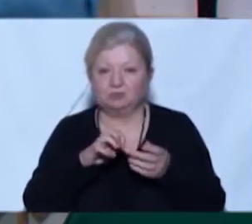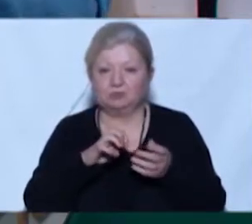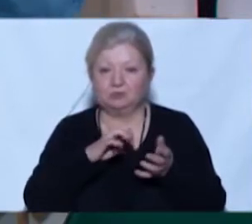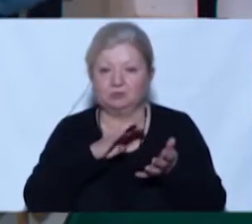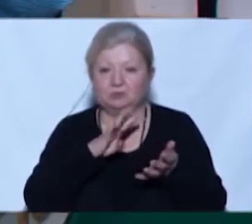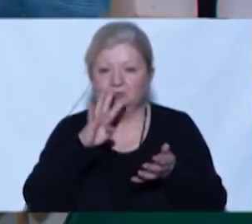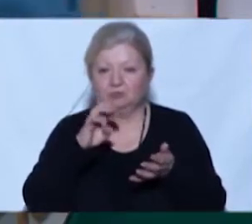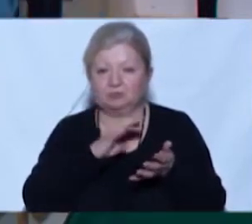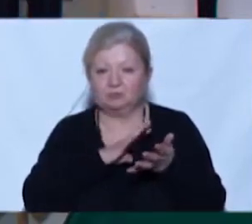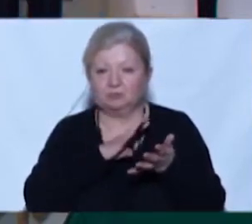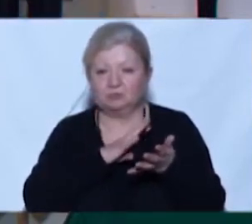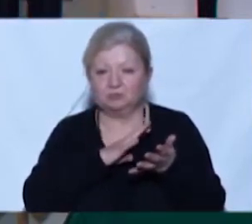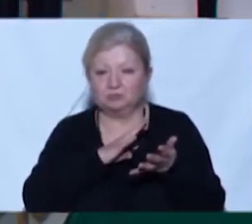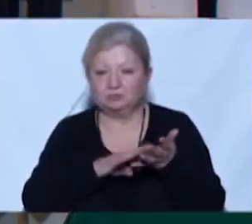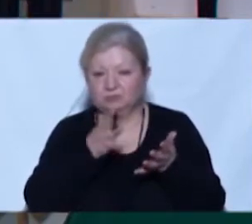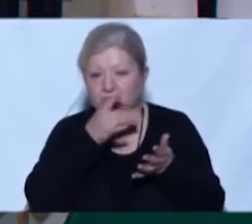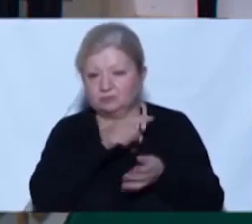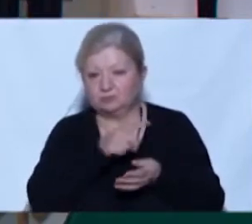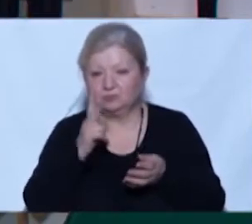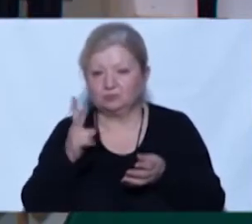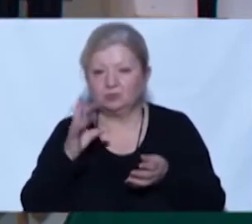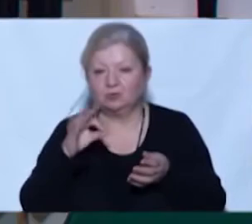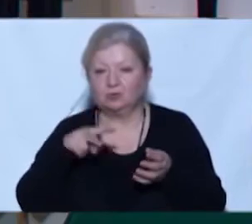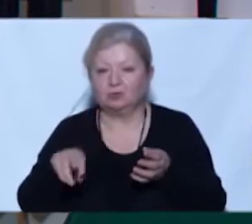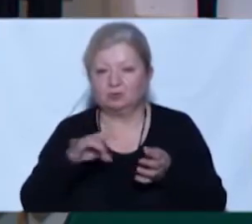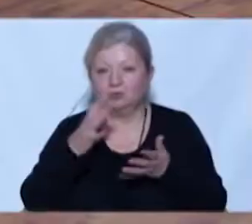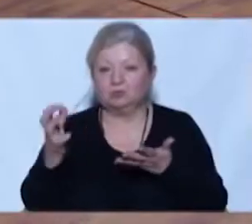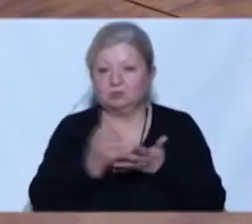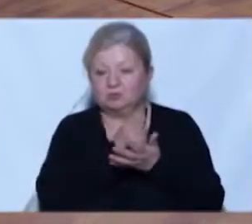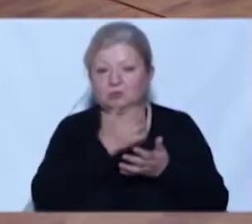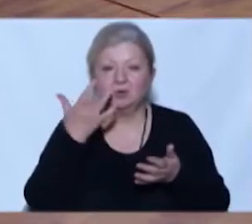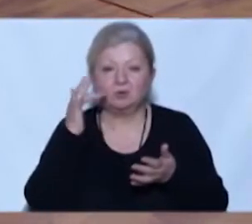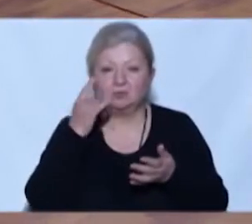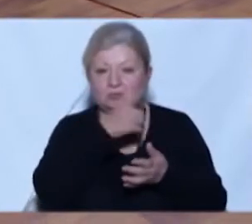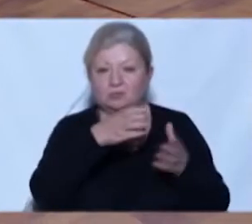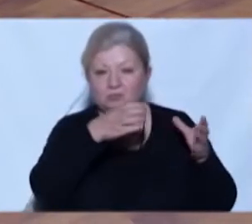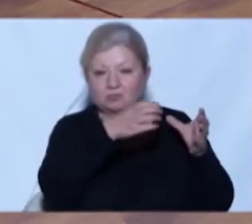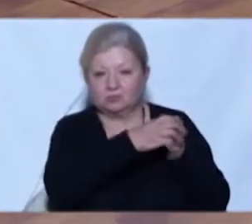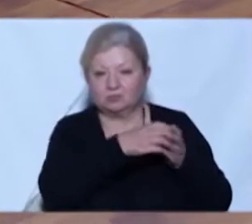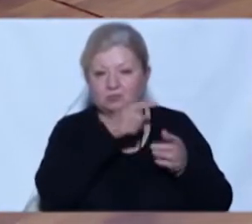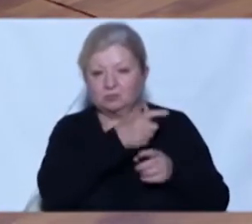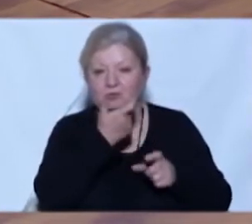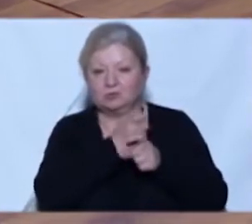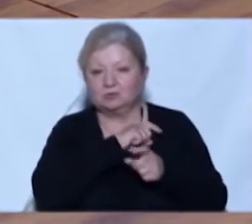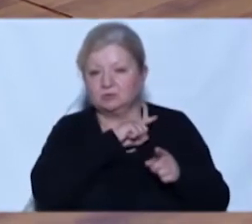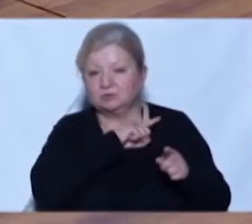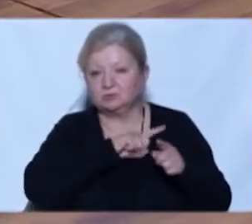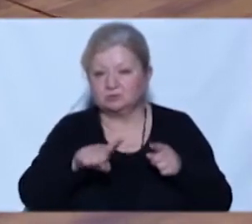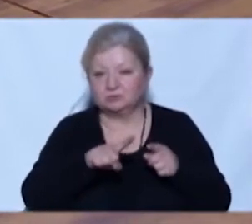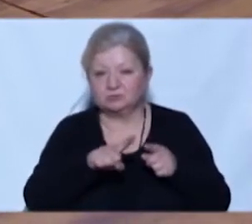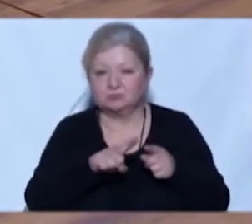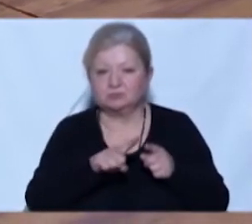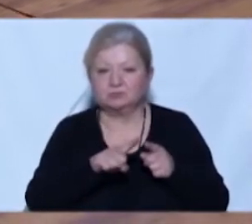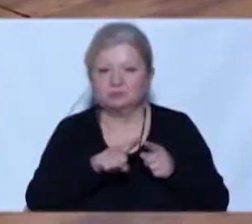1492 წელს კოლუმბის მიერ აღმოჩენილ ამერიკის კონტინენტზე ძალიან სწრაფად მოიკიდეს